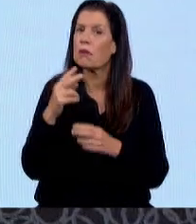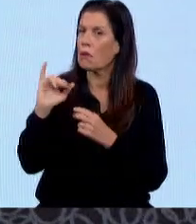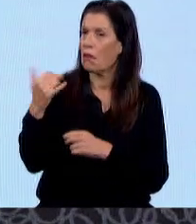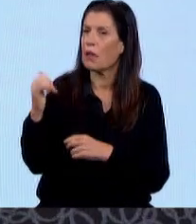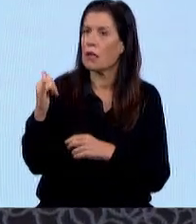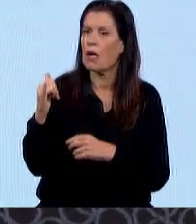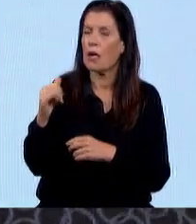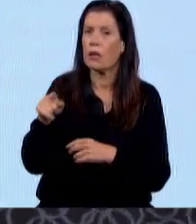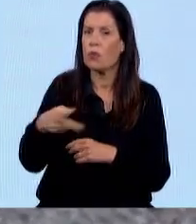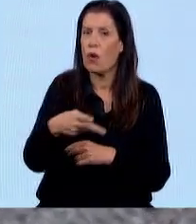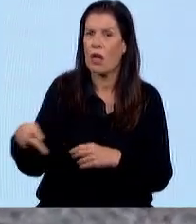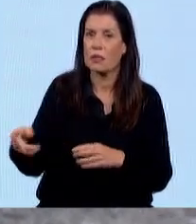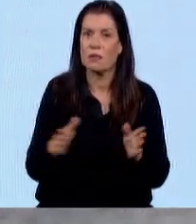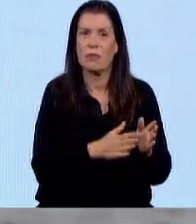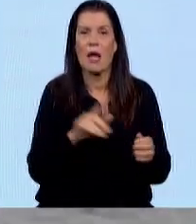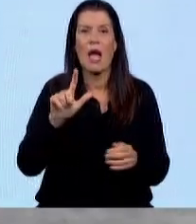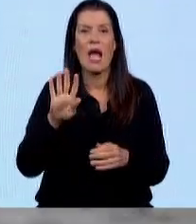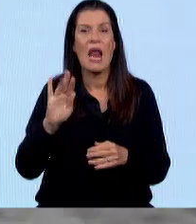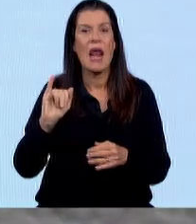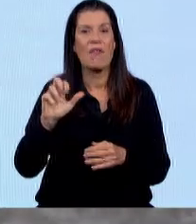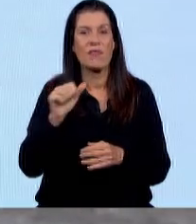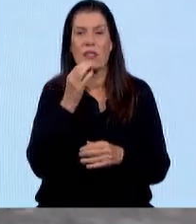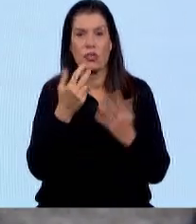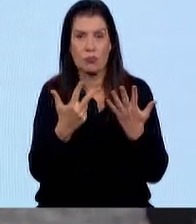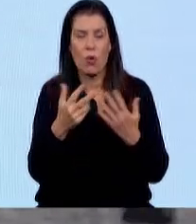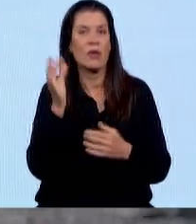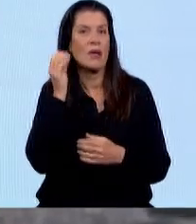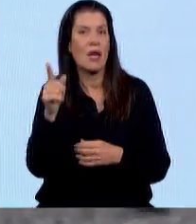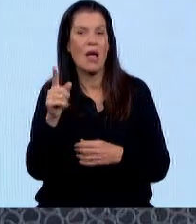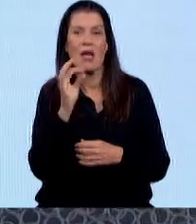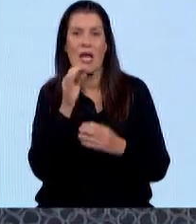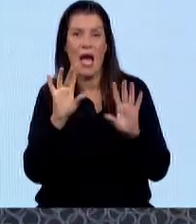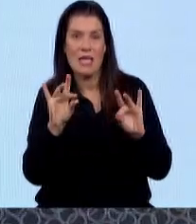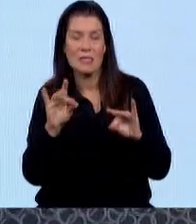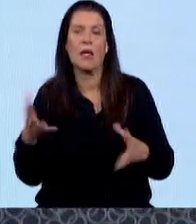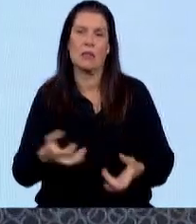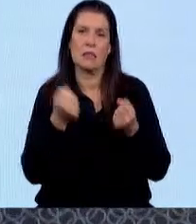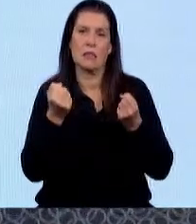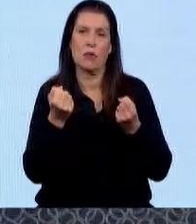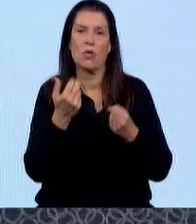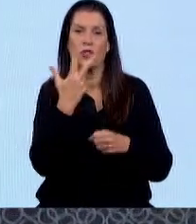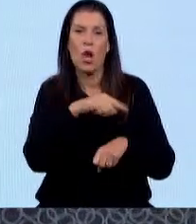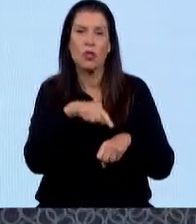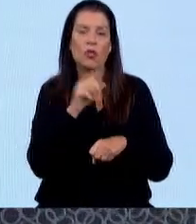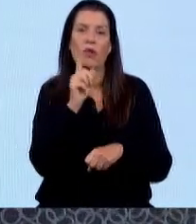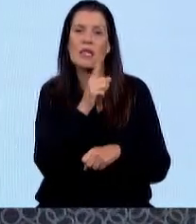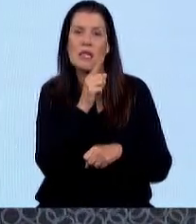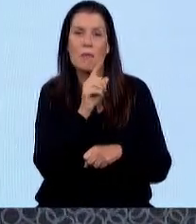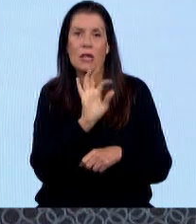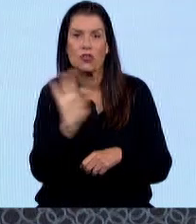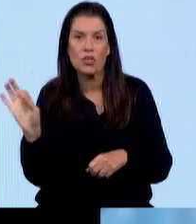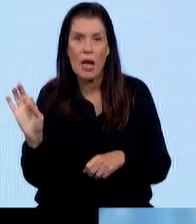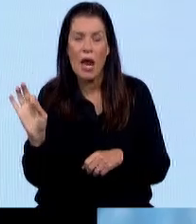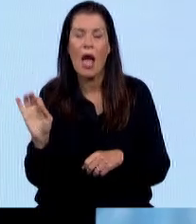כן, הוא לוי בן ה-8 ודריה בת ה-10 ניצלו, כשבמשך 3 שעות רעות אימם דואגת שישארו צמודים לטלפון